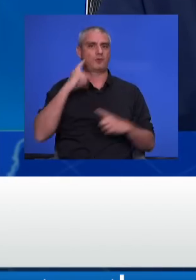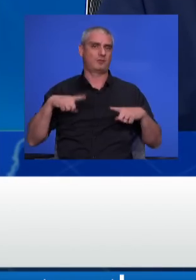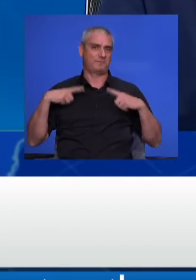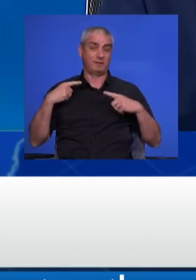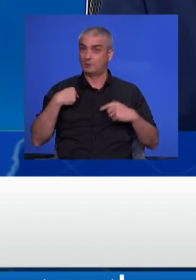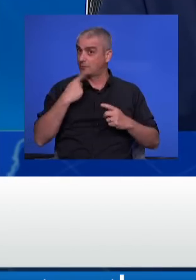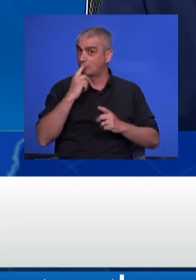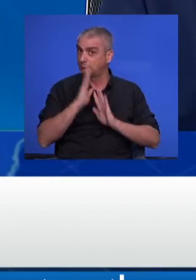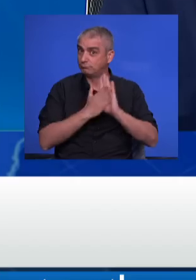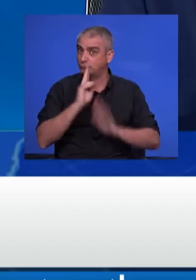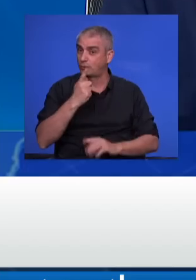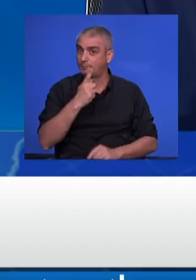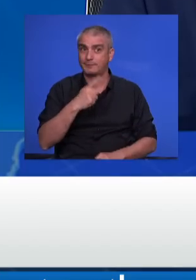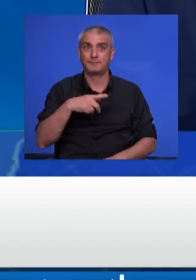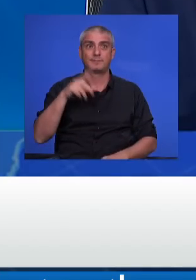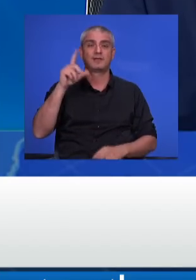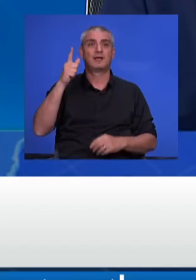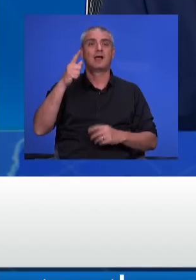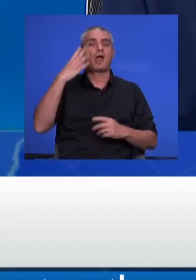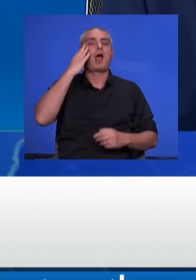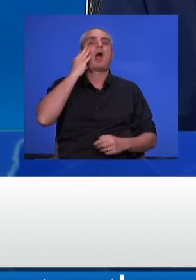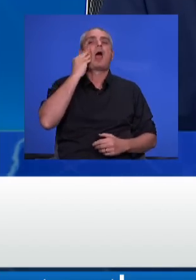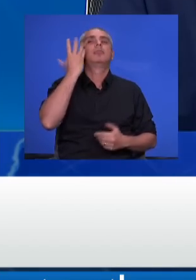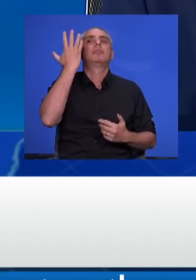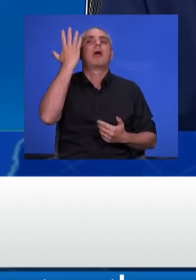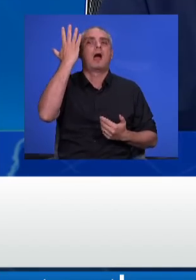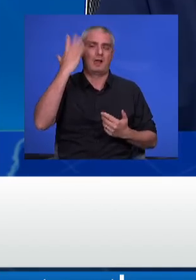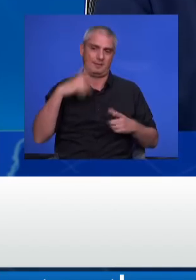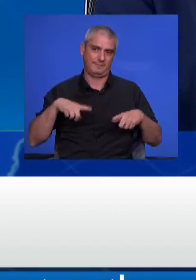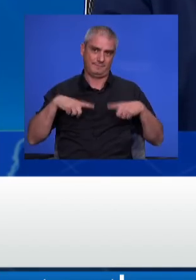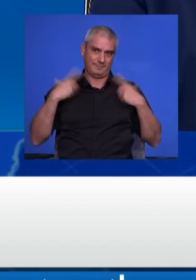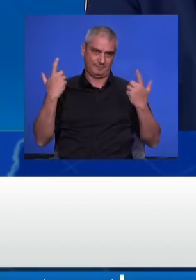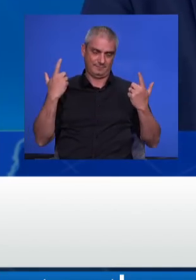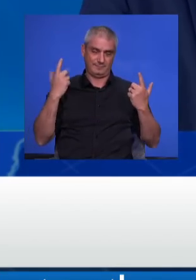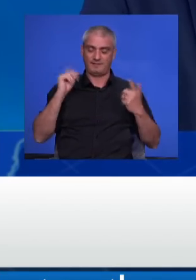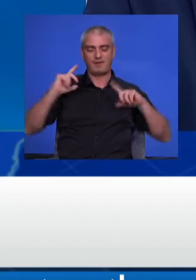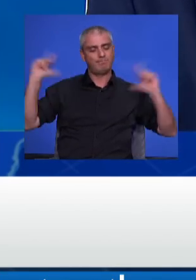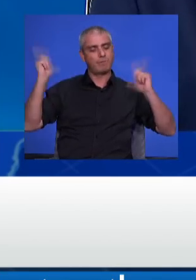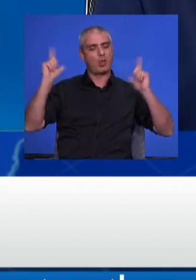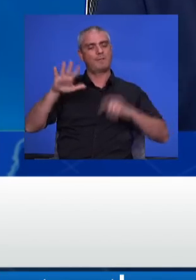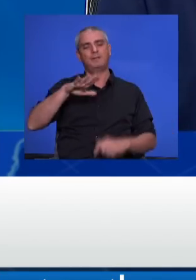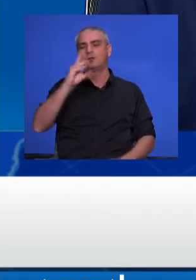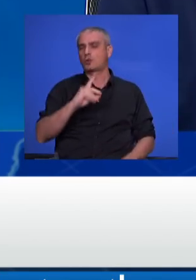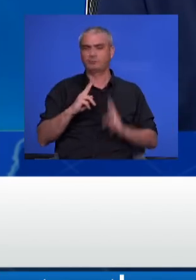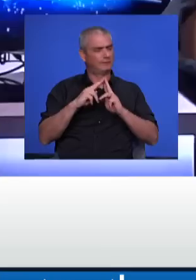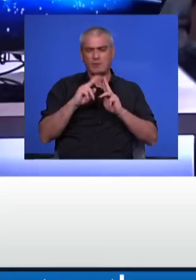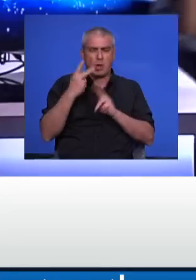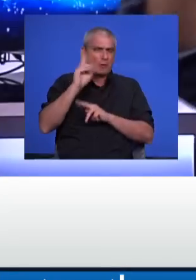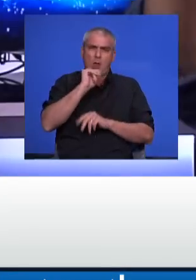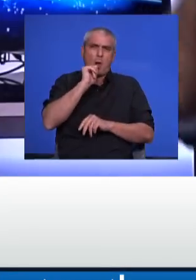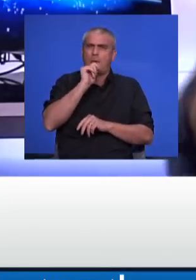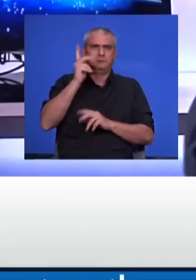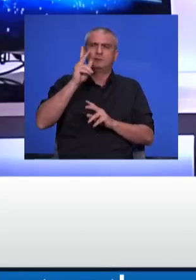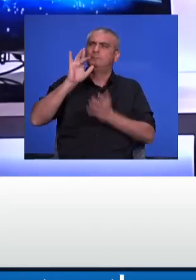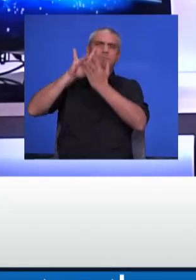חוזר. לפלזיר, ההנאה מהחיים והבילויים בדרום צרפת, לא מעבר לזה, הם לא באים